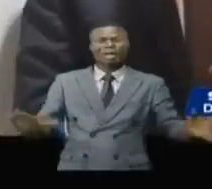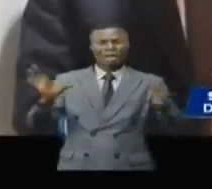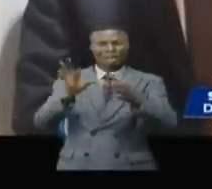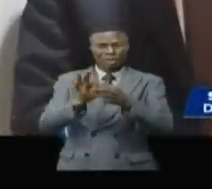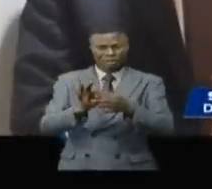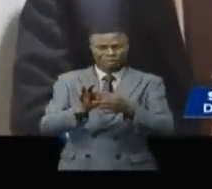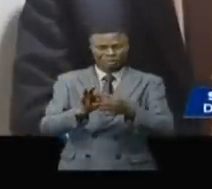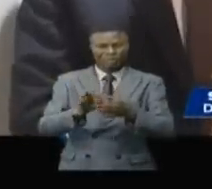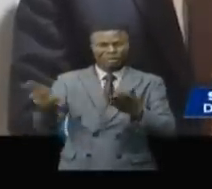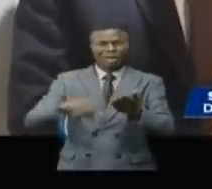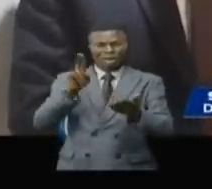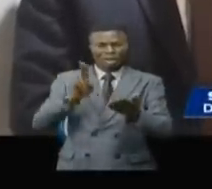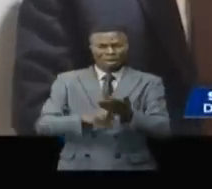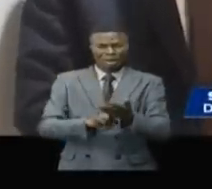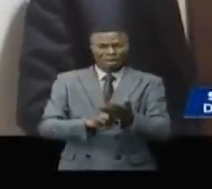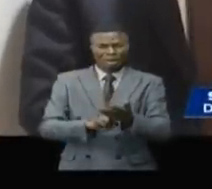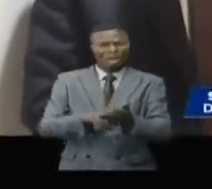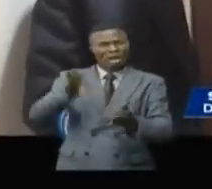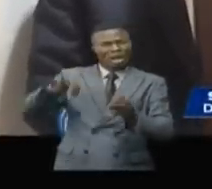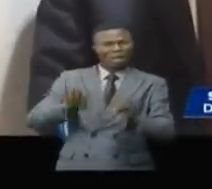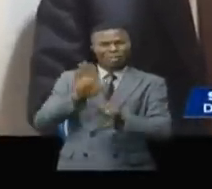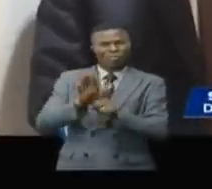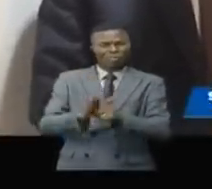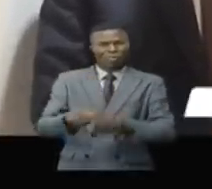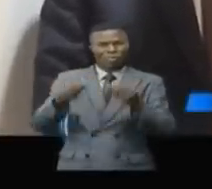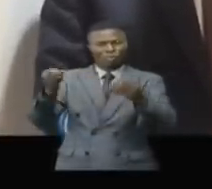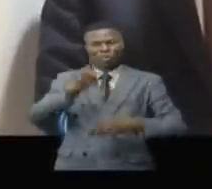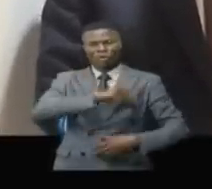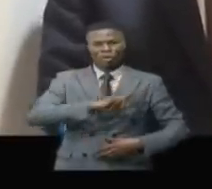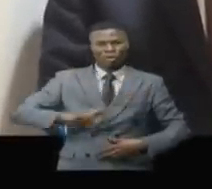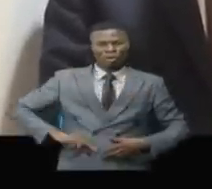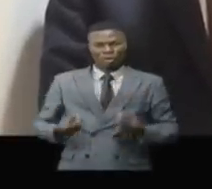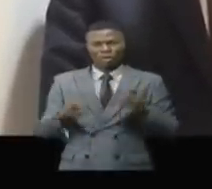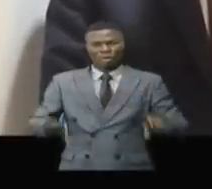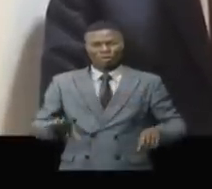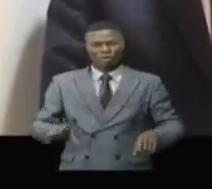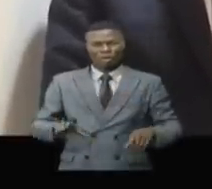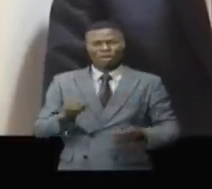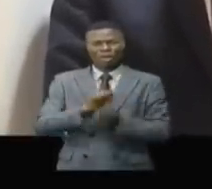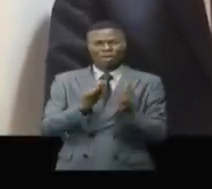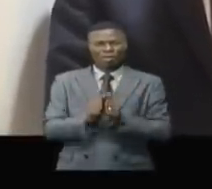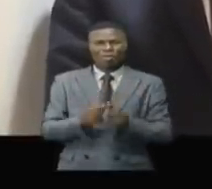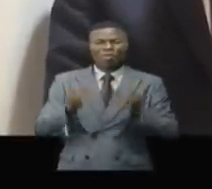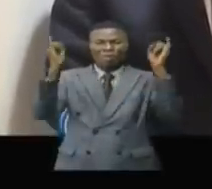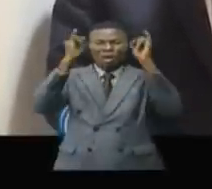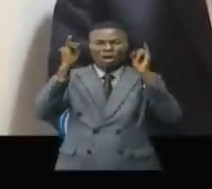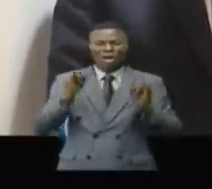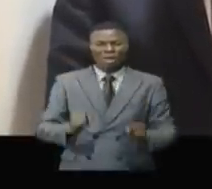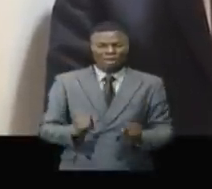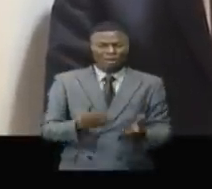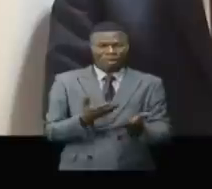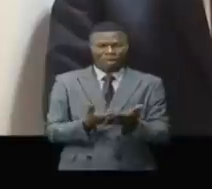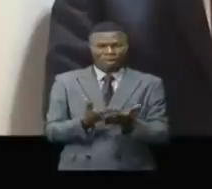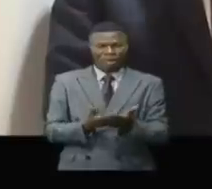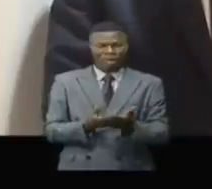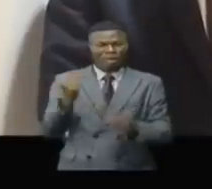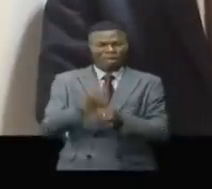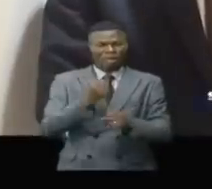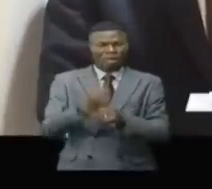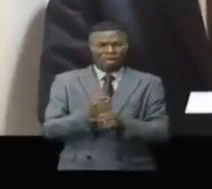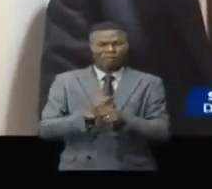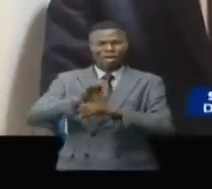s'agit d'un accord qui revêt plusieurs avantages pour la RDC en termes d'informatisation, de digitalisation des services